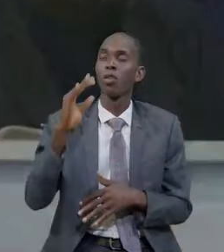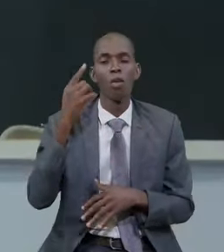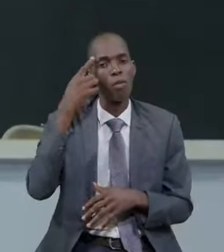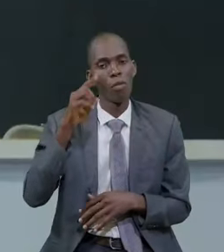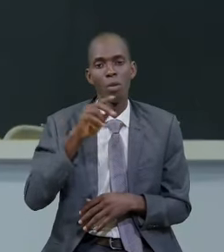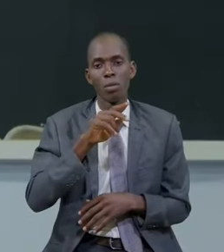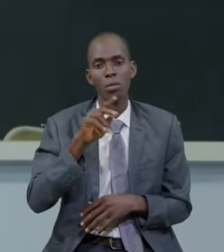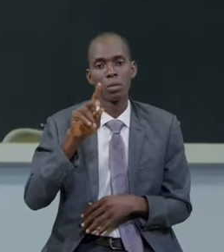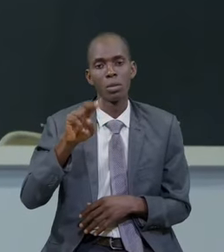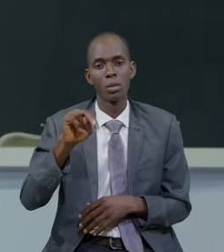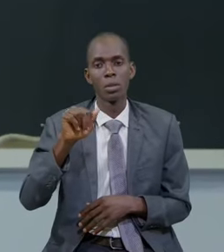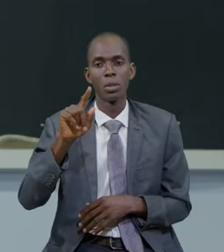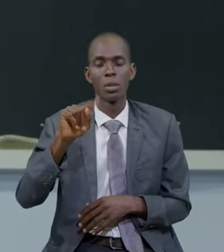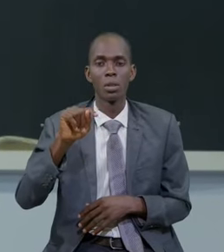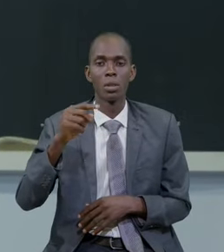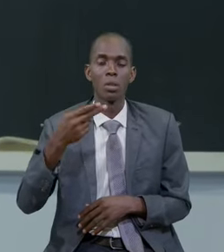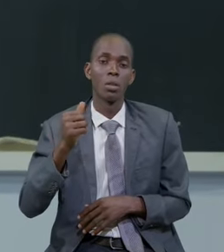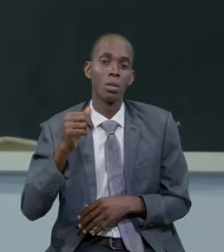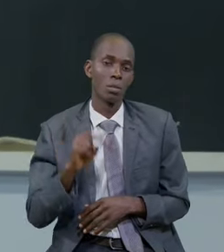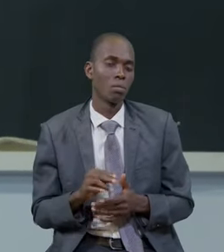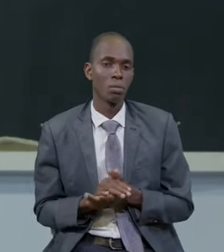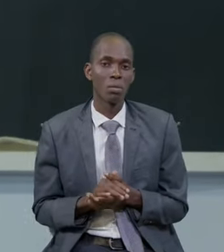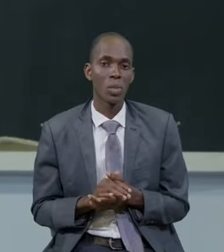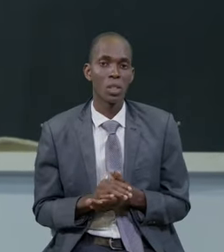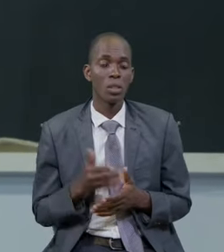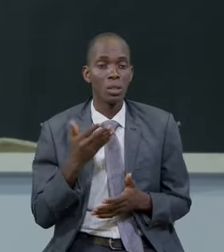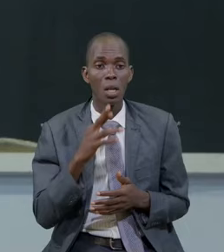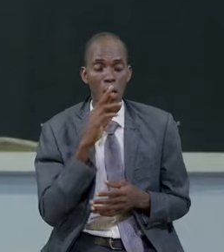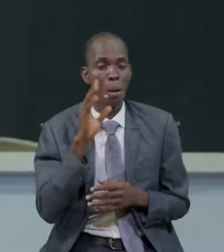Le prédicateur de nos jours, le prophète d'aujourd'hui,